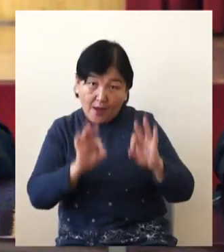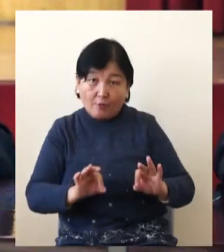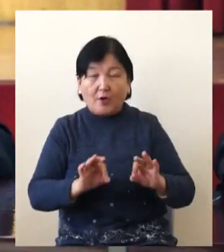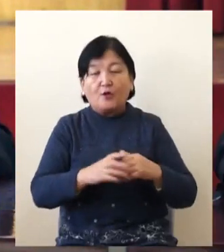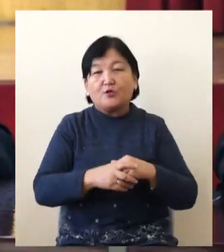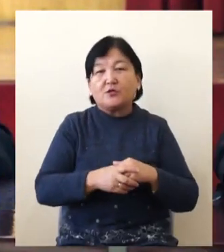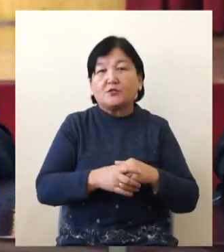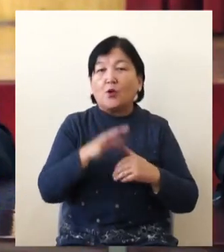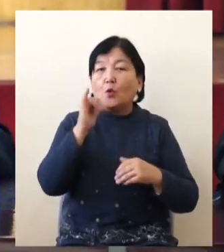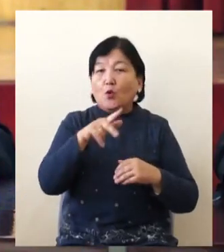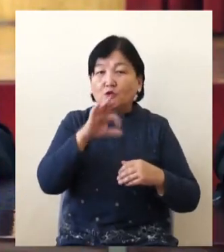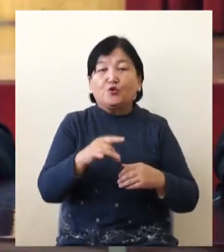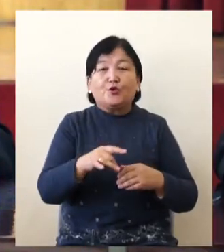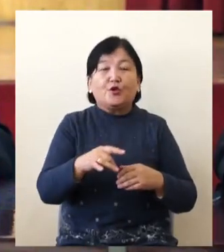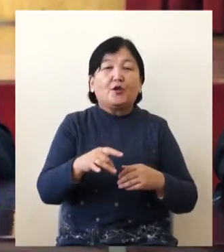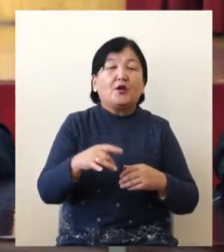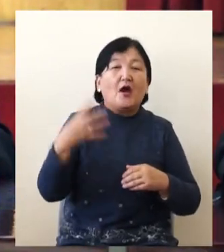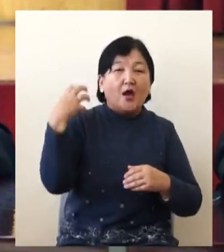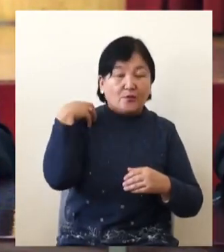нэртэй хүмүүс тэрийг захирын зарцуулж байгаа.